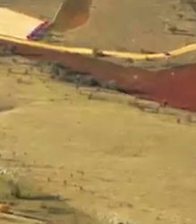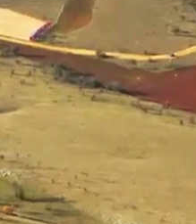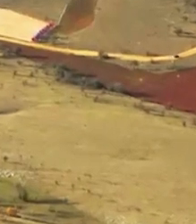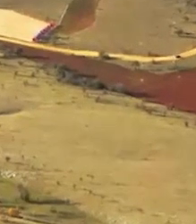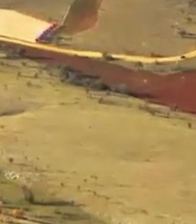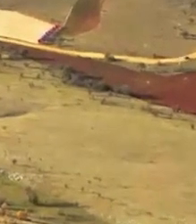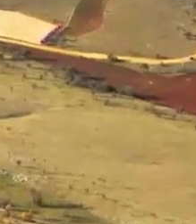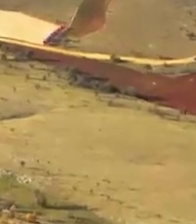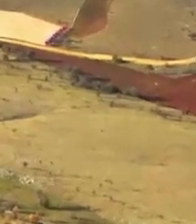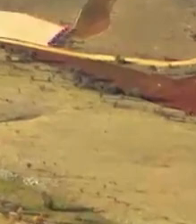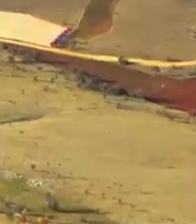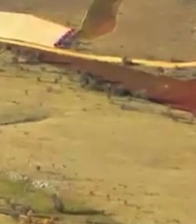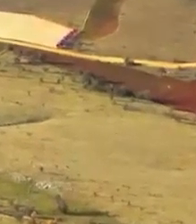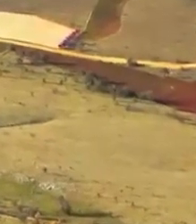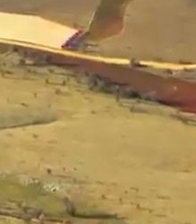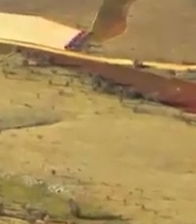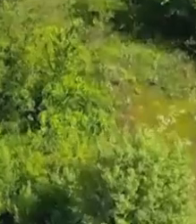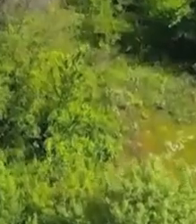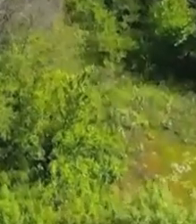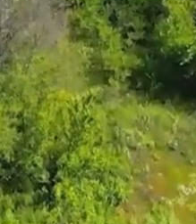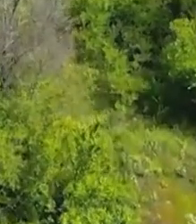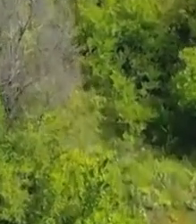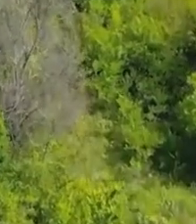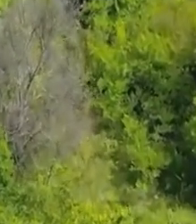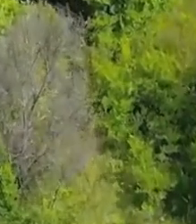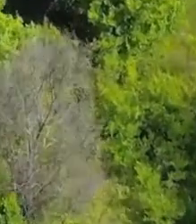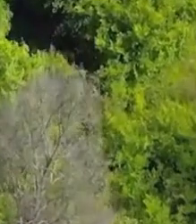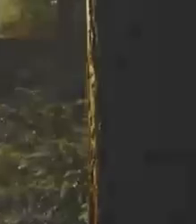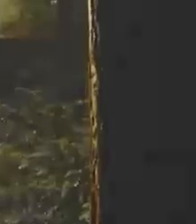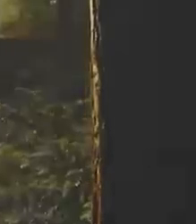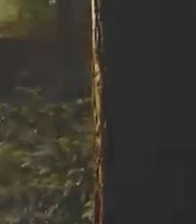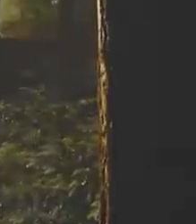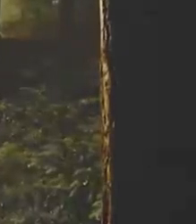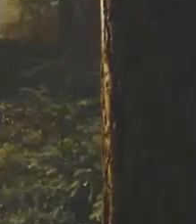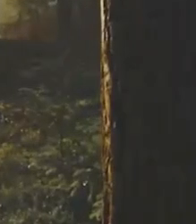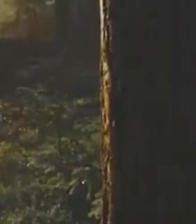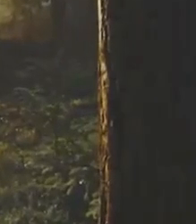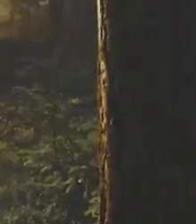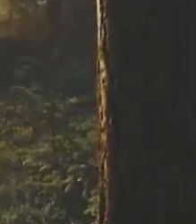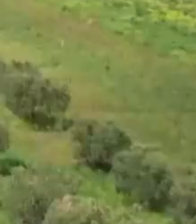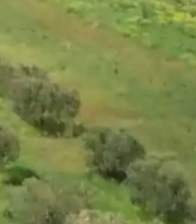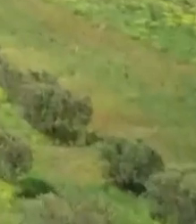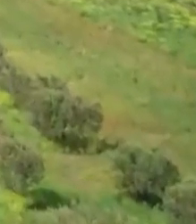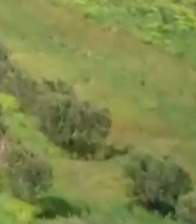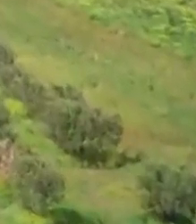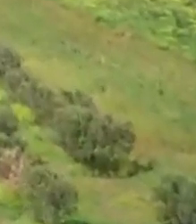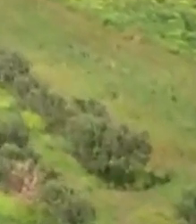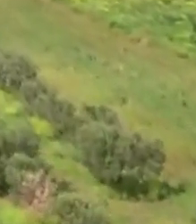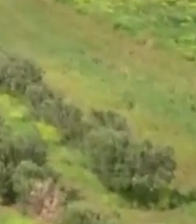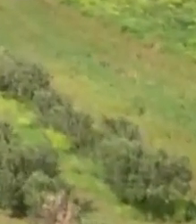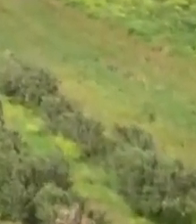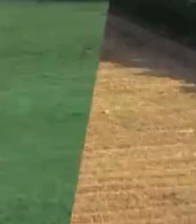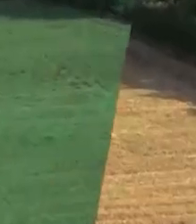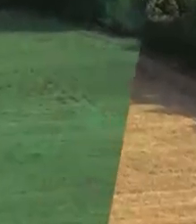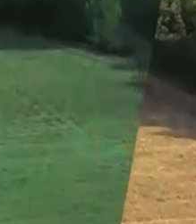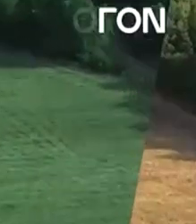300.000 τόνους διοξιδίου του άνθρακα ετησίως. Έτσι θα συνεισφέρουμε σημαντικά στη μείωση του ανθρακικού αποτυπώματος σε εθνικό και